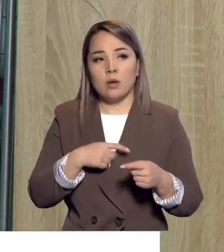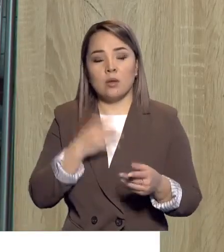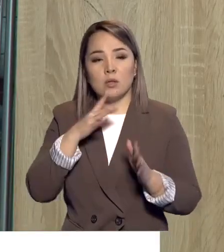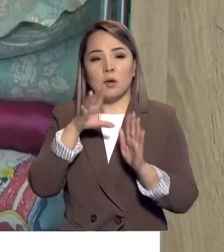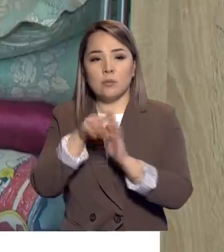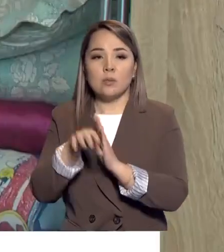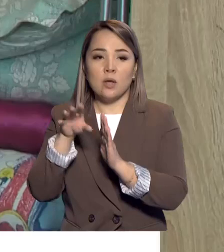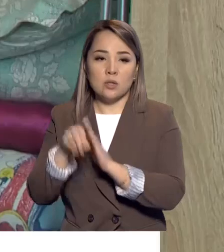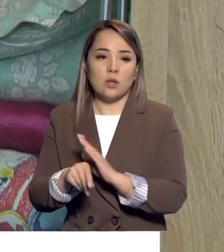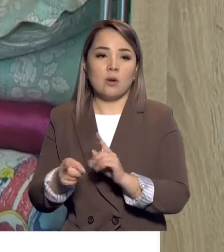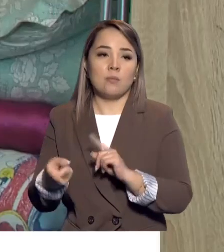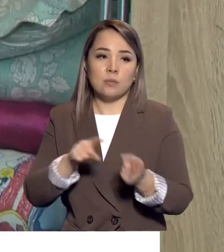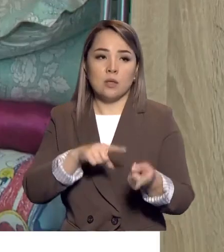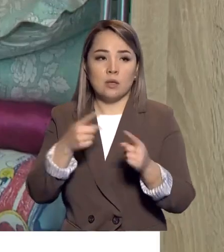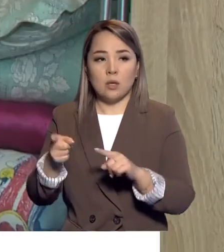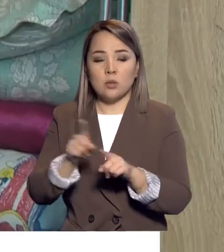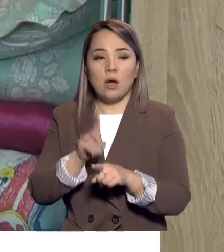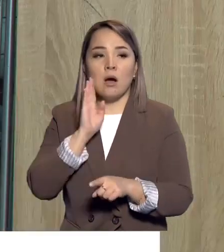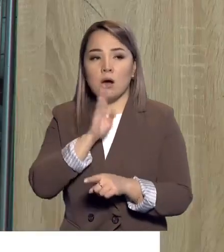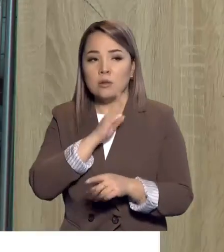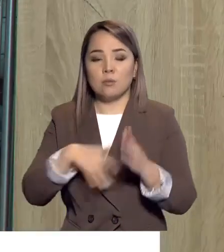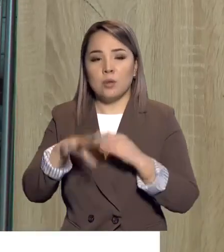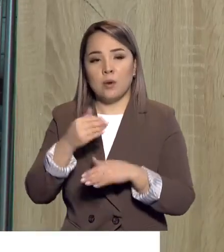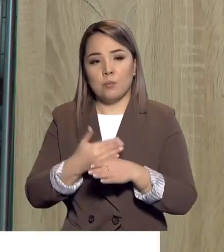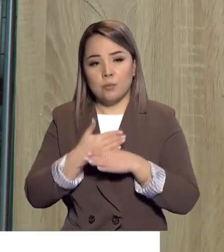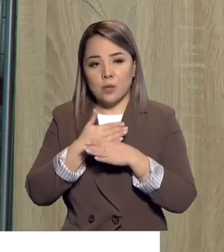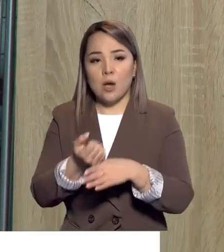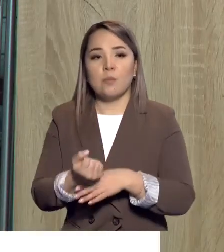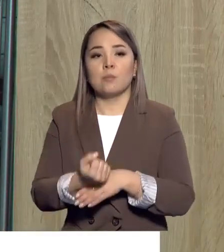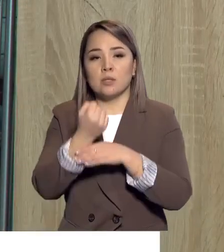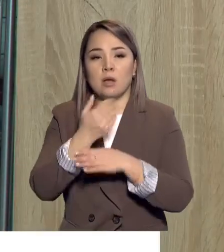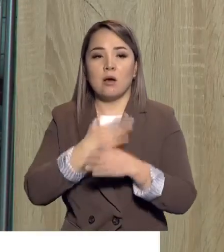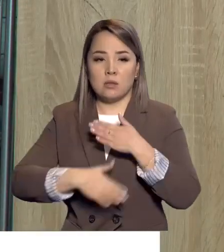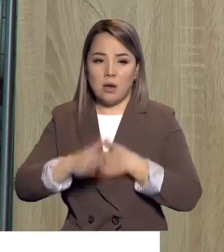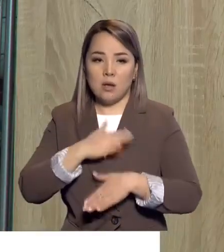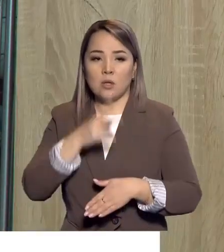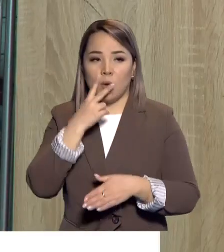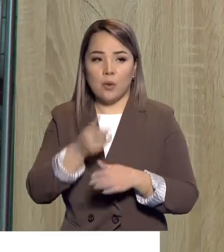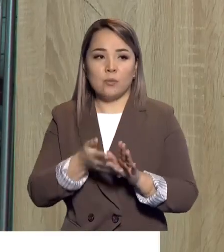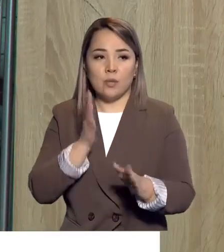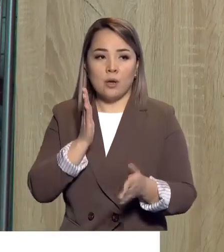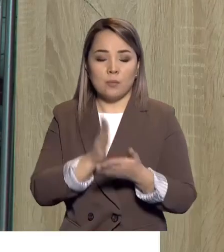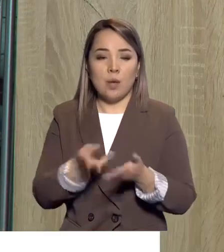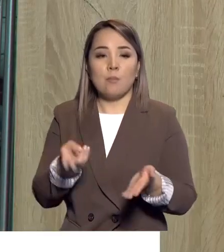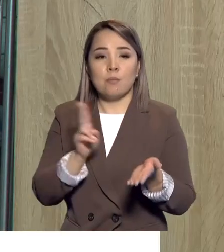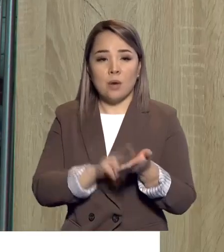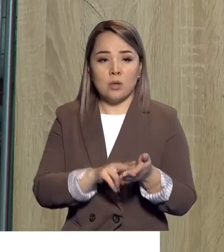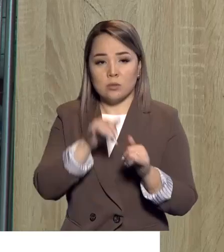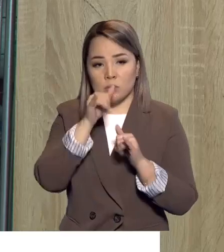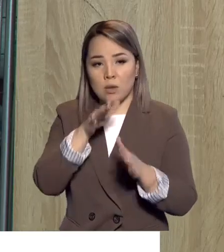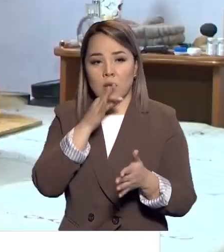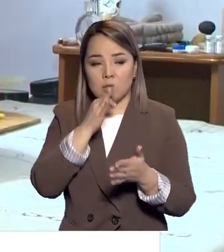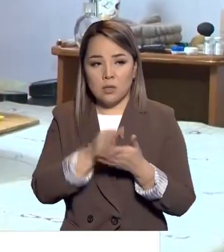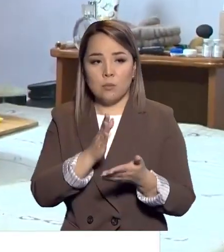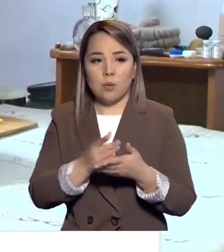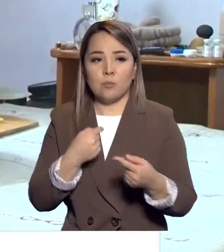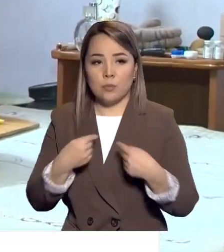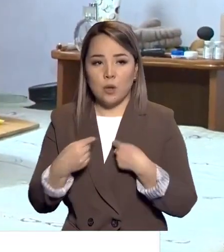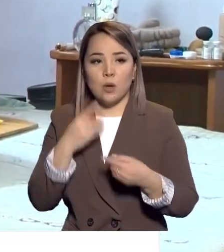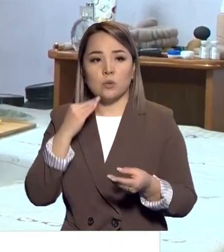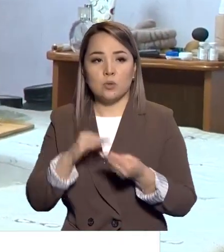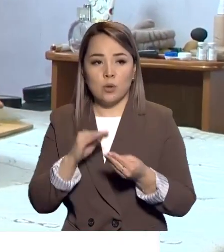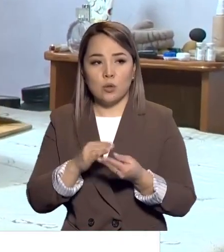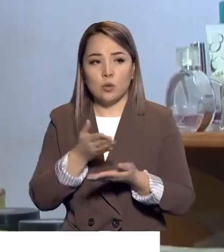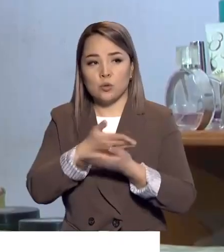жерде қонып. Осындай аналарды қолға алса еді, біз жаңағы кезегіндегі пропискаға да тұра алмай жатырмыз. Тұрақты